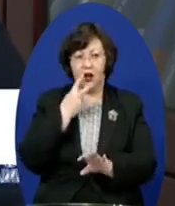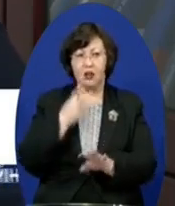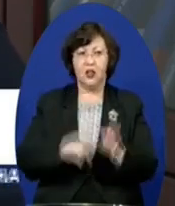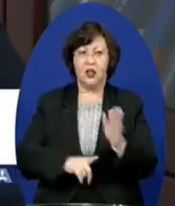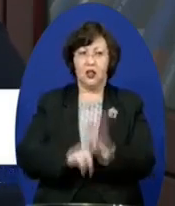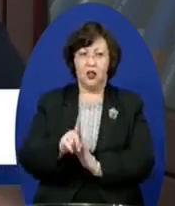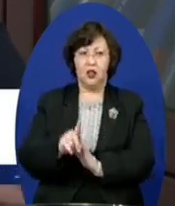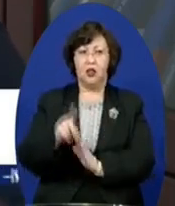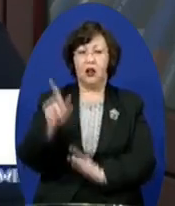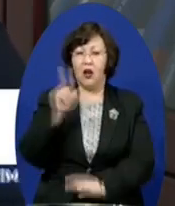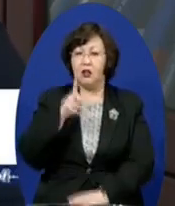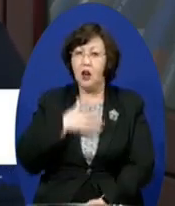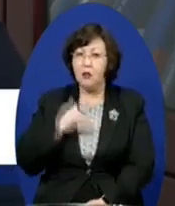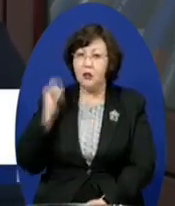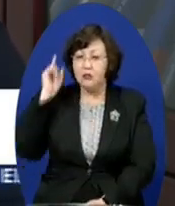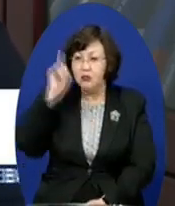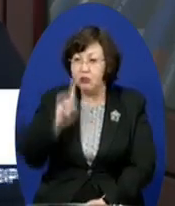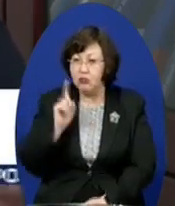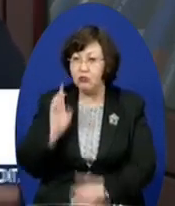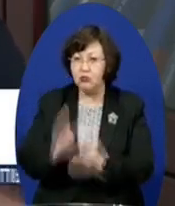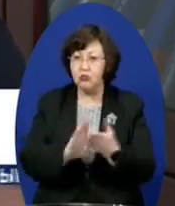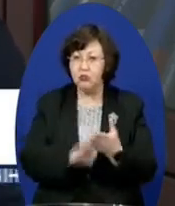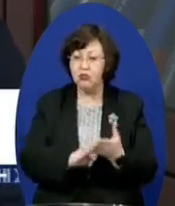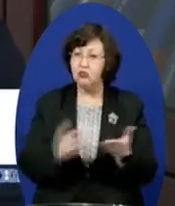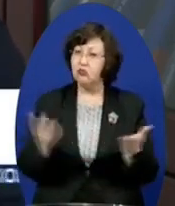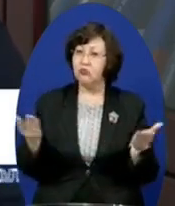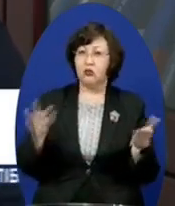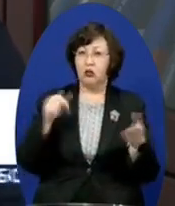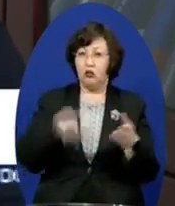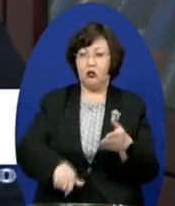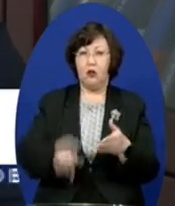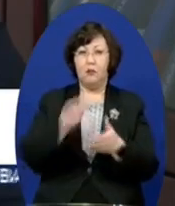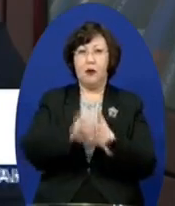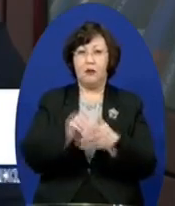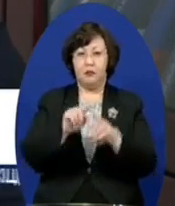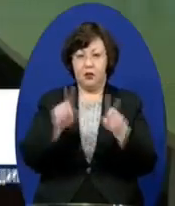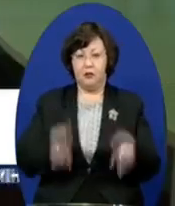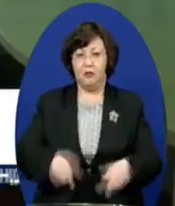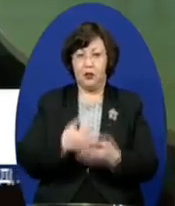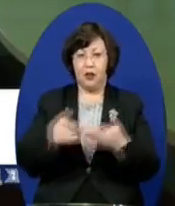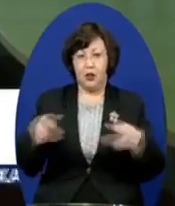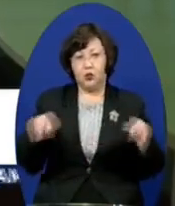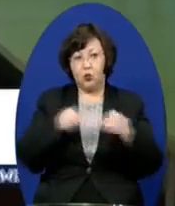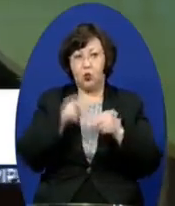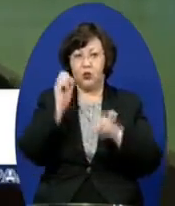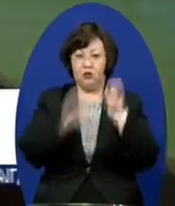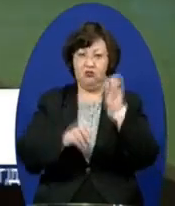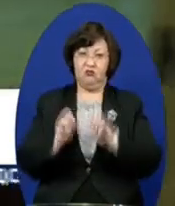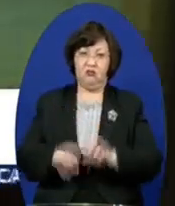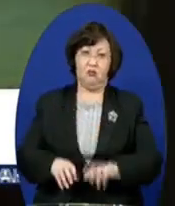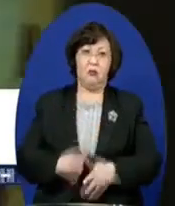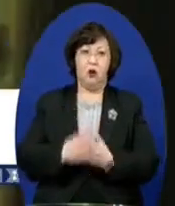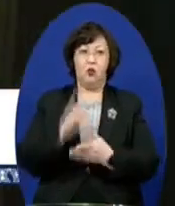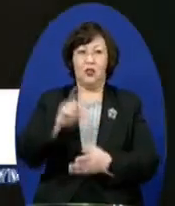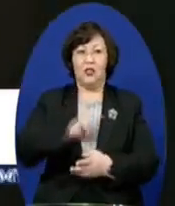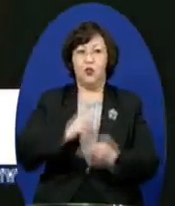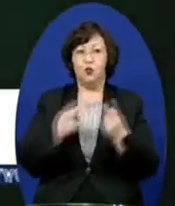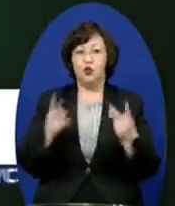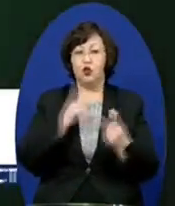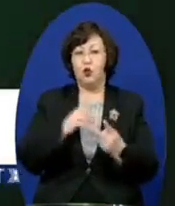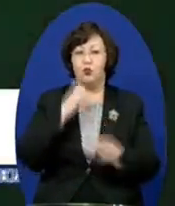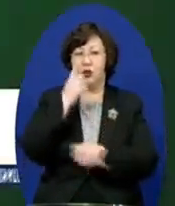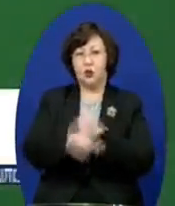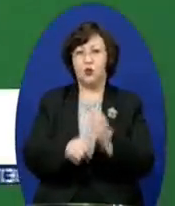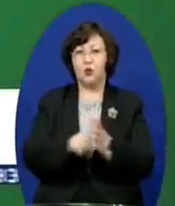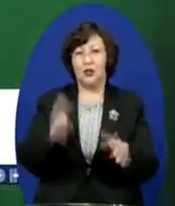бол газар дээр нь очиж танилцсан. Одоо баримт бичгээр бол дүн шинжилгээ хийж байна. Хүний эрхийн үндэсний комиссаас бүтэн жилийн турш